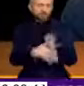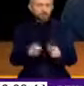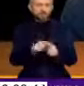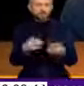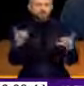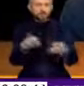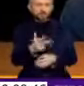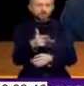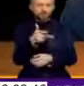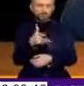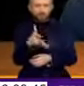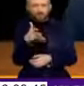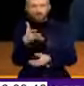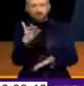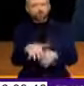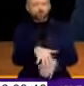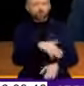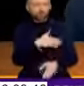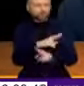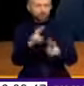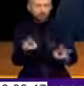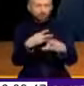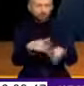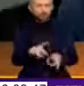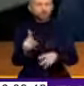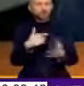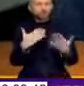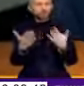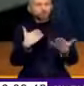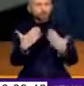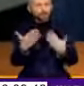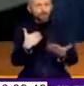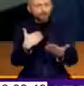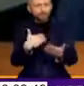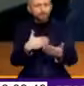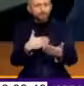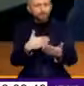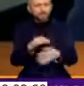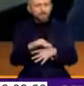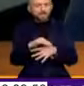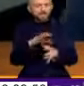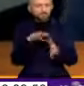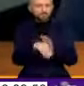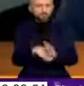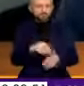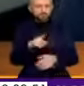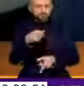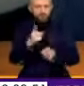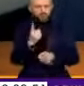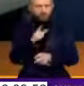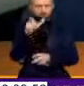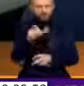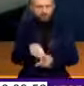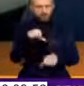потрібно 3-5 хвилин. Бо якщо це довше, нікого не потрібно. Що стосується заведення фізичної охорони в школи, в кожну